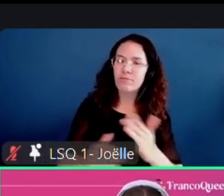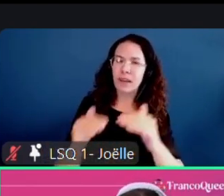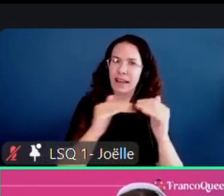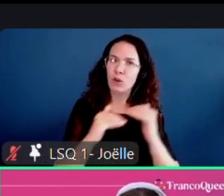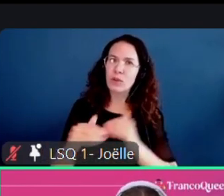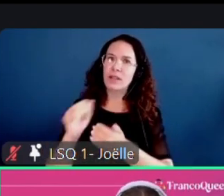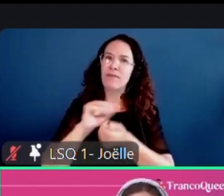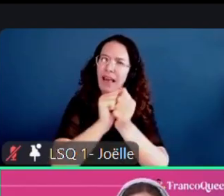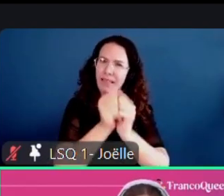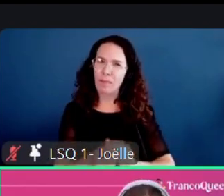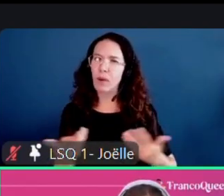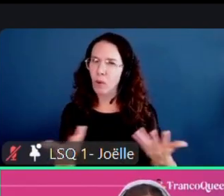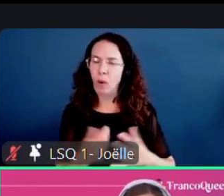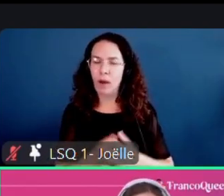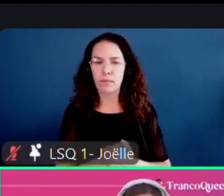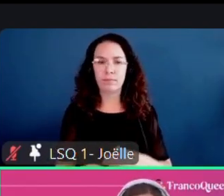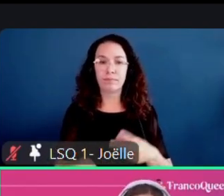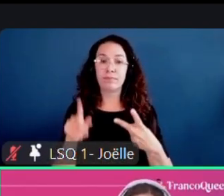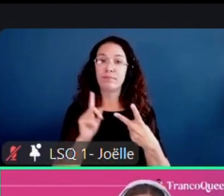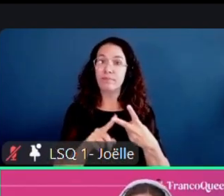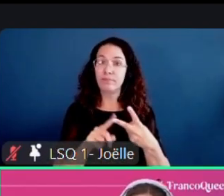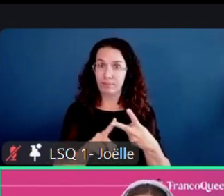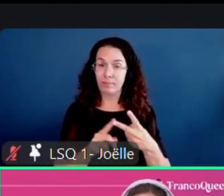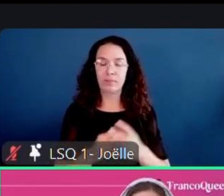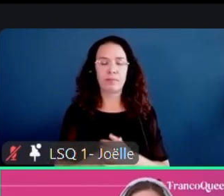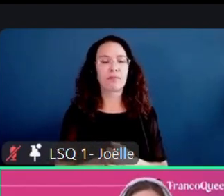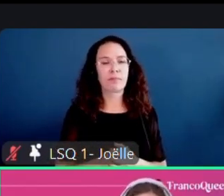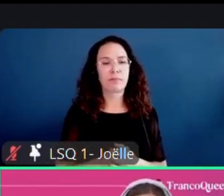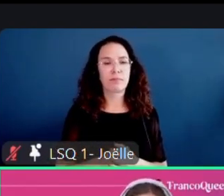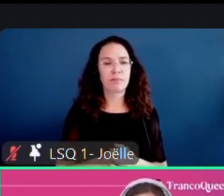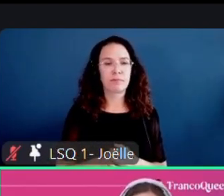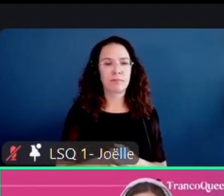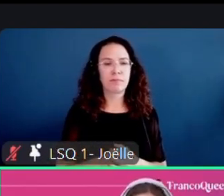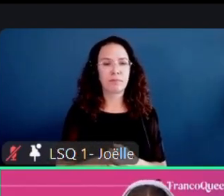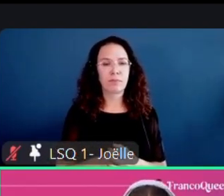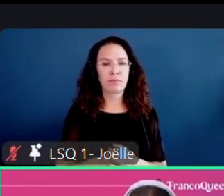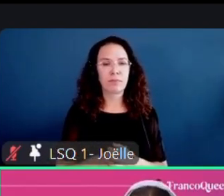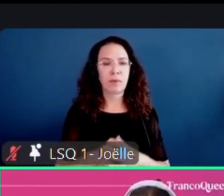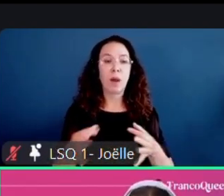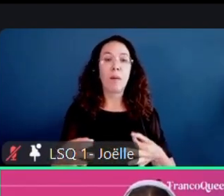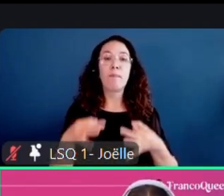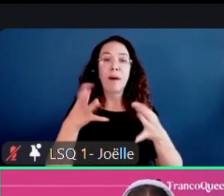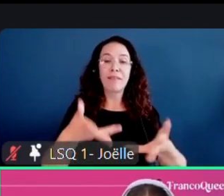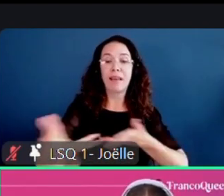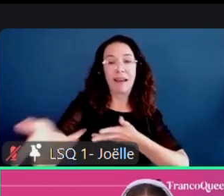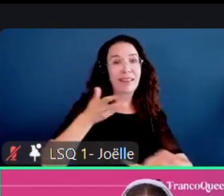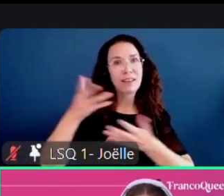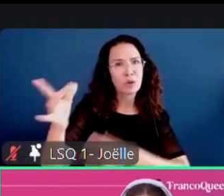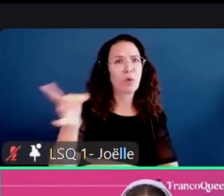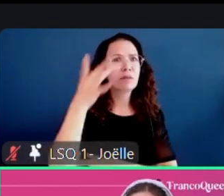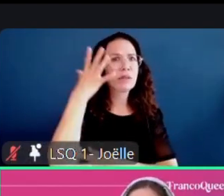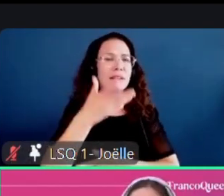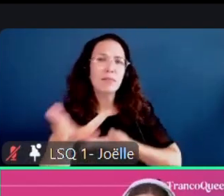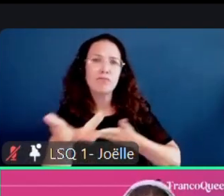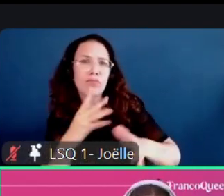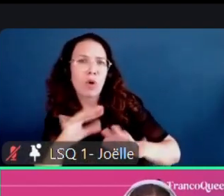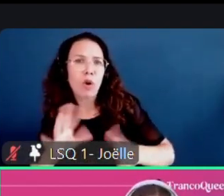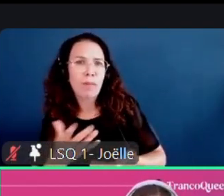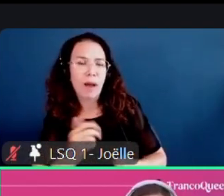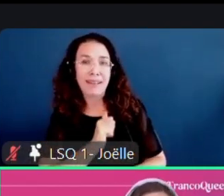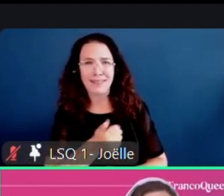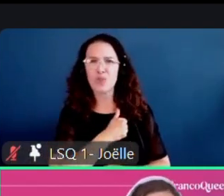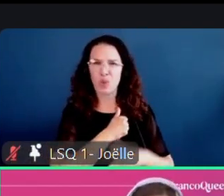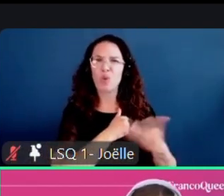inclusif et adapté? Et deuxièmement, quelles approches pourriez-vous mobiliser pendant l'interaction? Donc, une fois que la